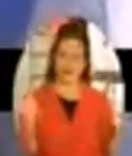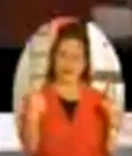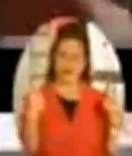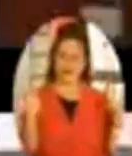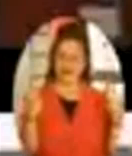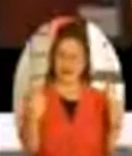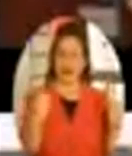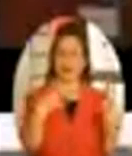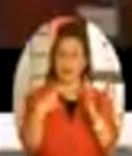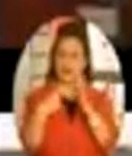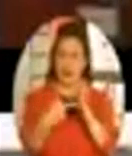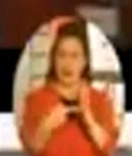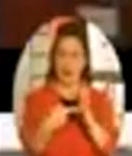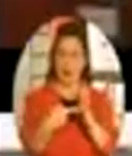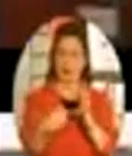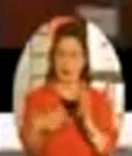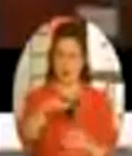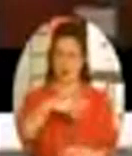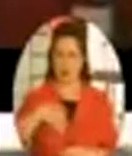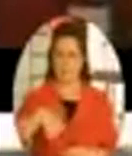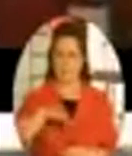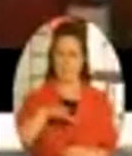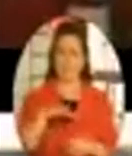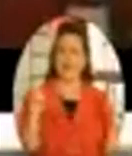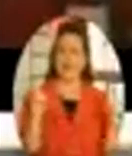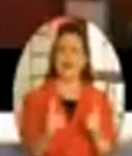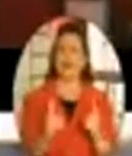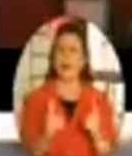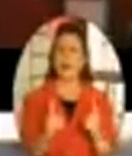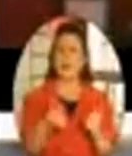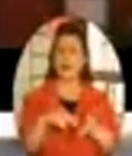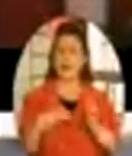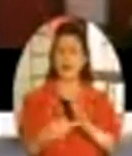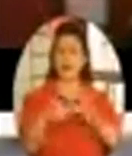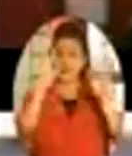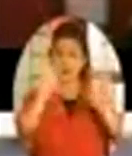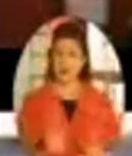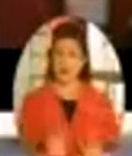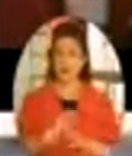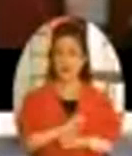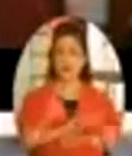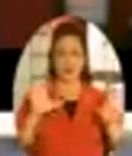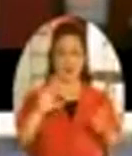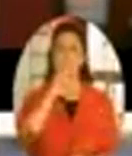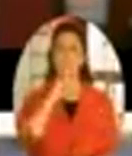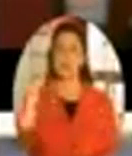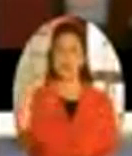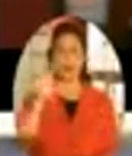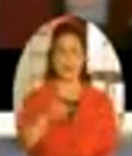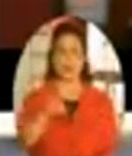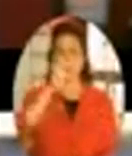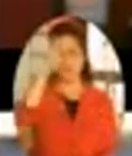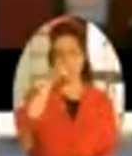אז אני רוצה להראות לכם וגם לך, רפיק חלבי, את קטע מתוכנית טלוויזיה ששודרה גם בסוריה וגם